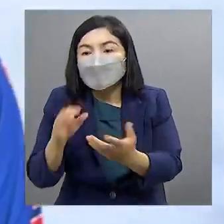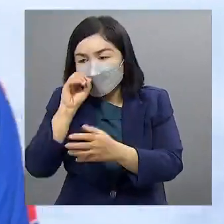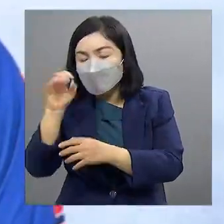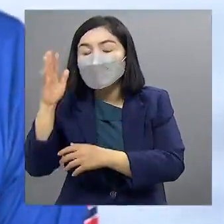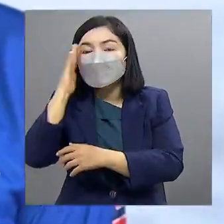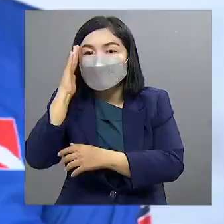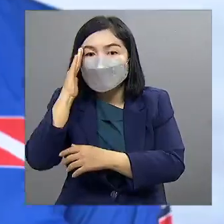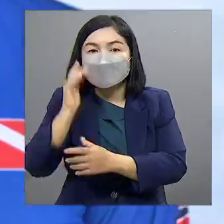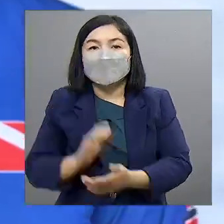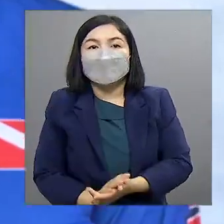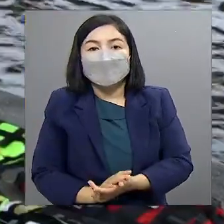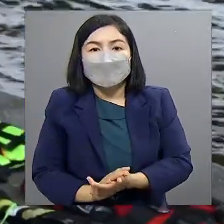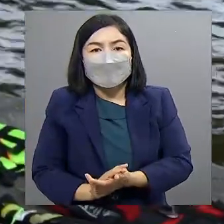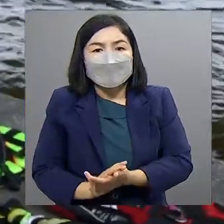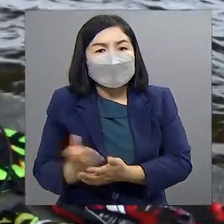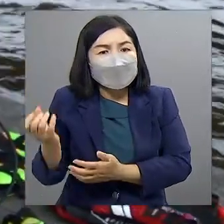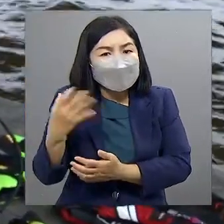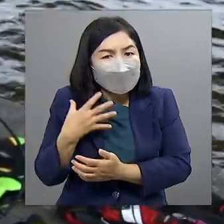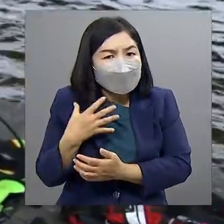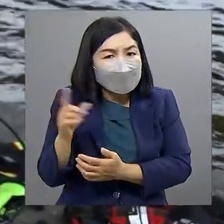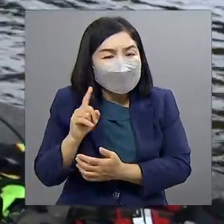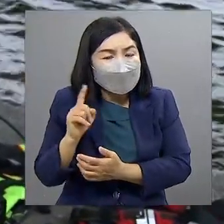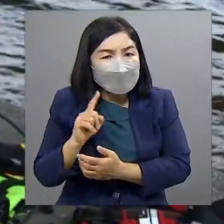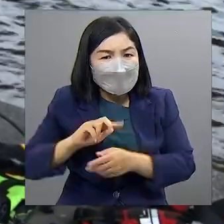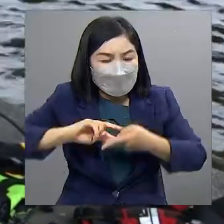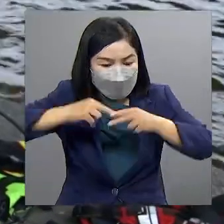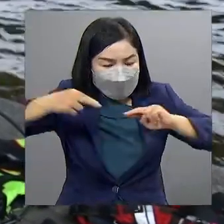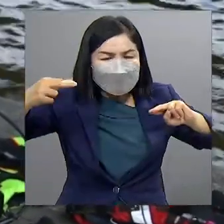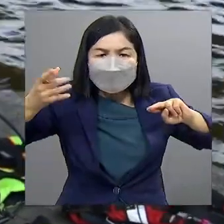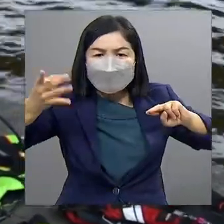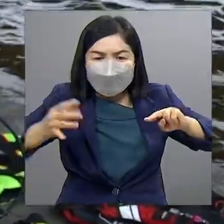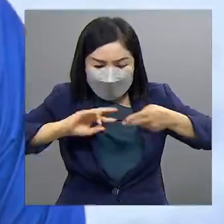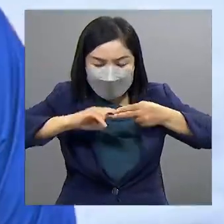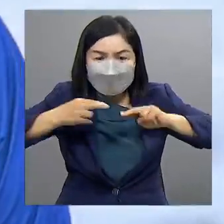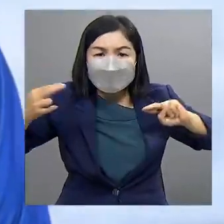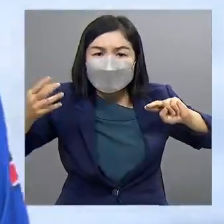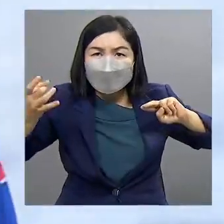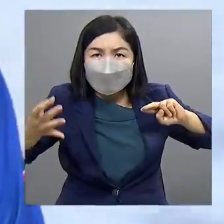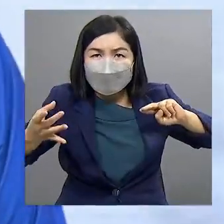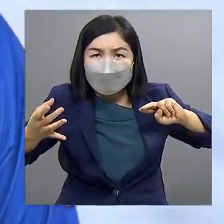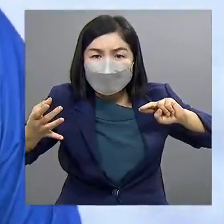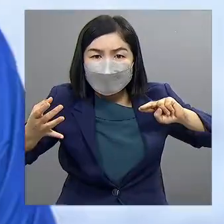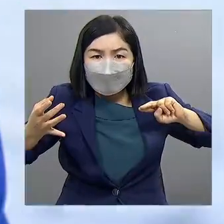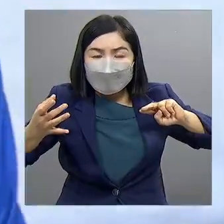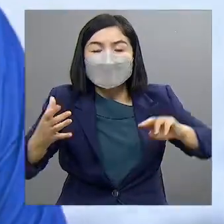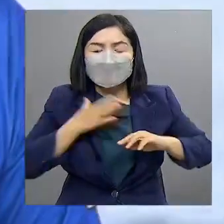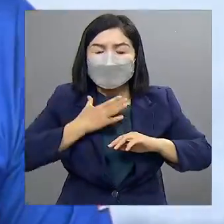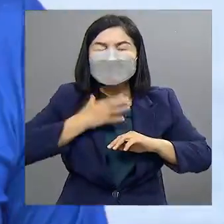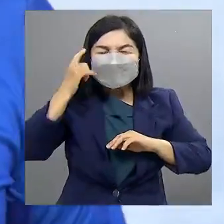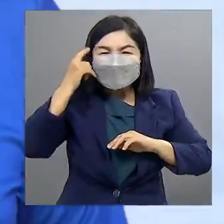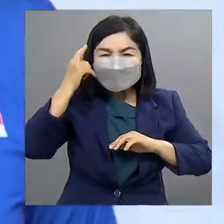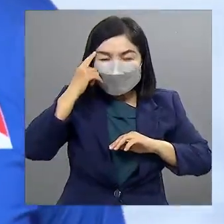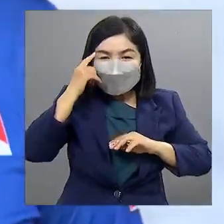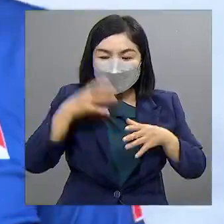ได้ยินเขาพูดว่ามันจะมีคำว่าเชือกบัดดี้ด้วยมันคือยังไงคะคุณเติ้ล ถ้าเป็นผมคิดว่านะครับถ้าเป็นทีมของผมจะเรียกว่า